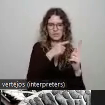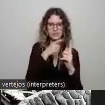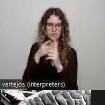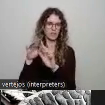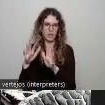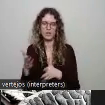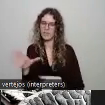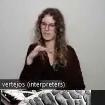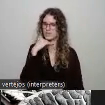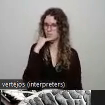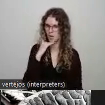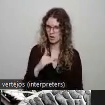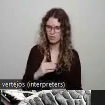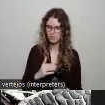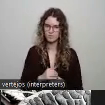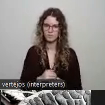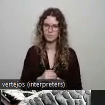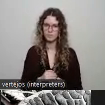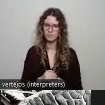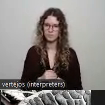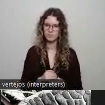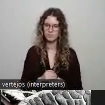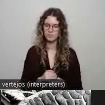aiškus visiems. Ir